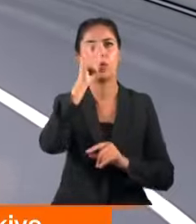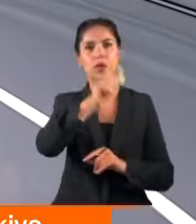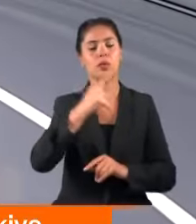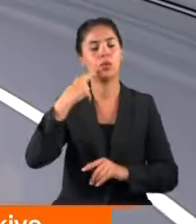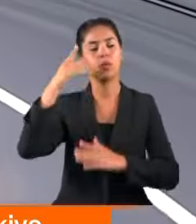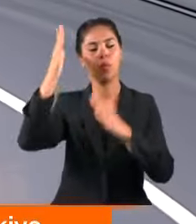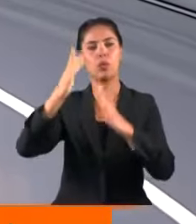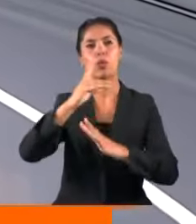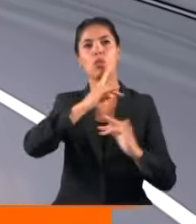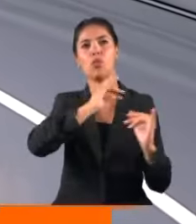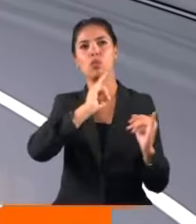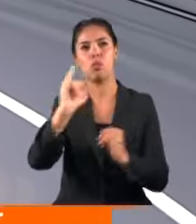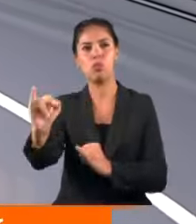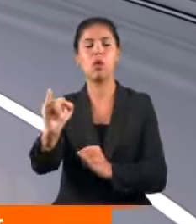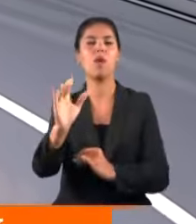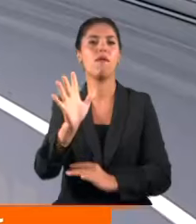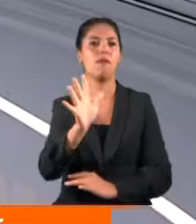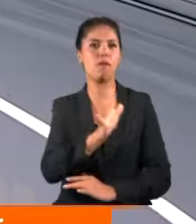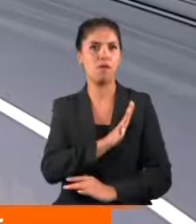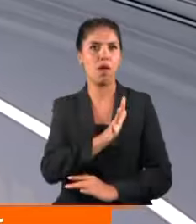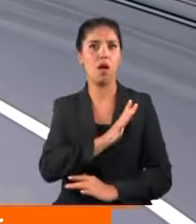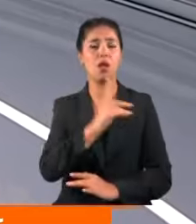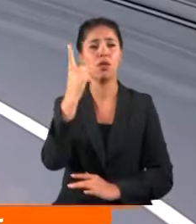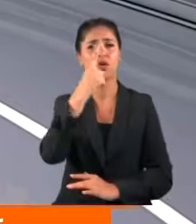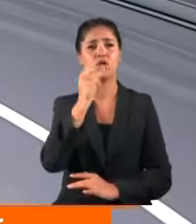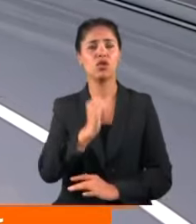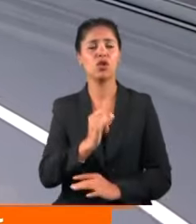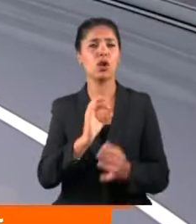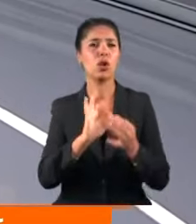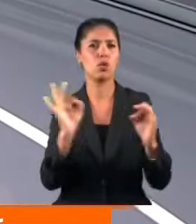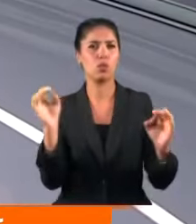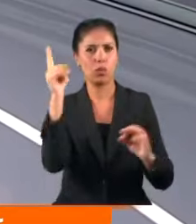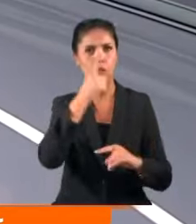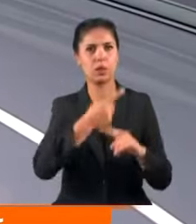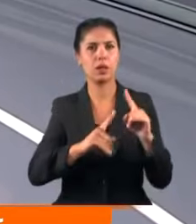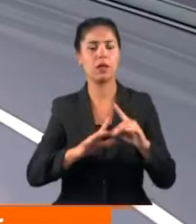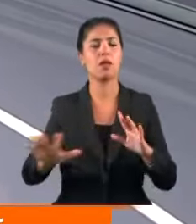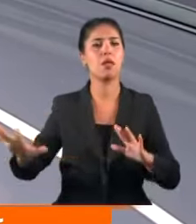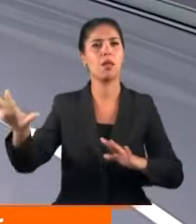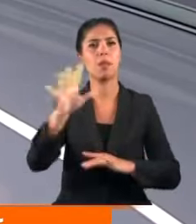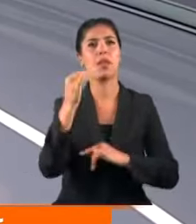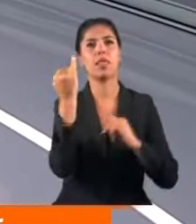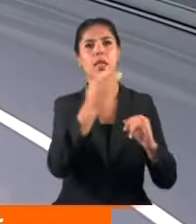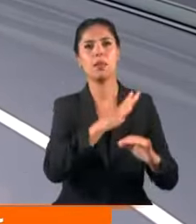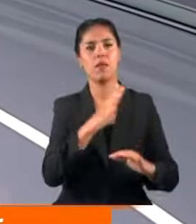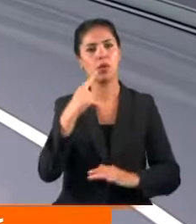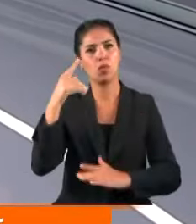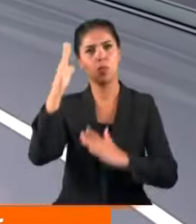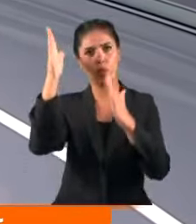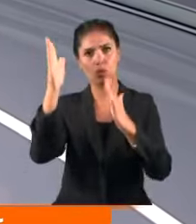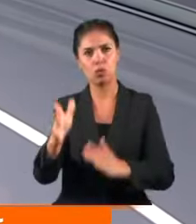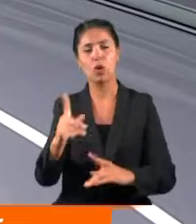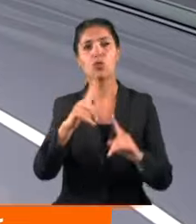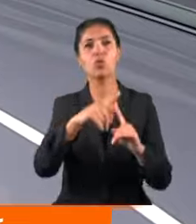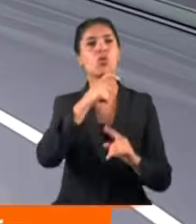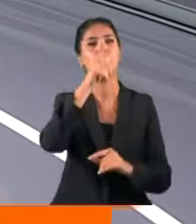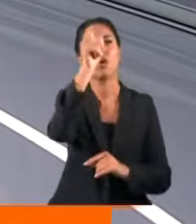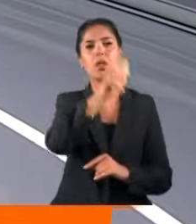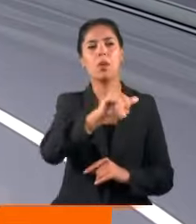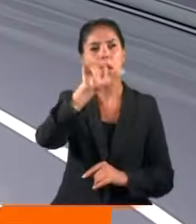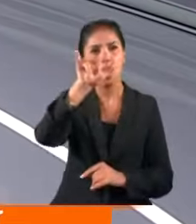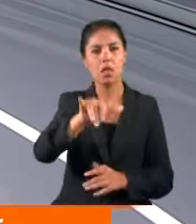ağır hakaretleriyle gündemde. Özkan'ın çirkin sözlerine siyaset camiasından tepki yağdı. Cumhurbaşkanı Erdoğan da Tuncay Özkan